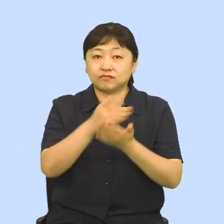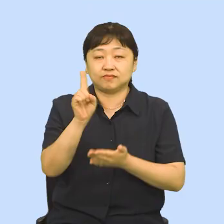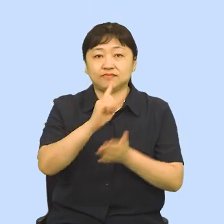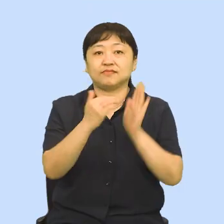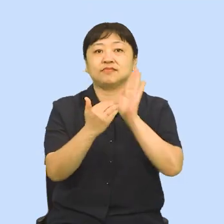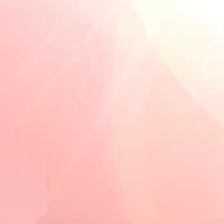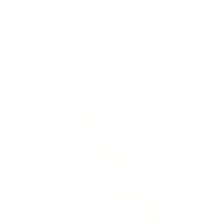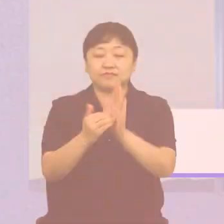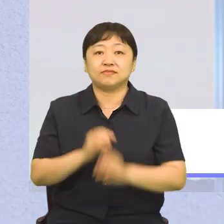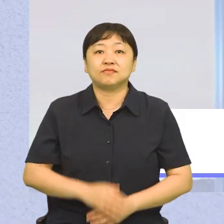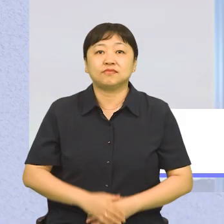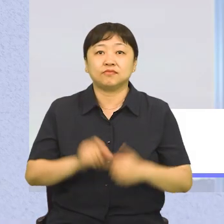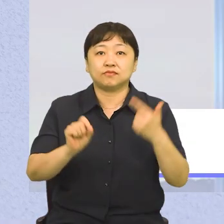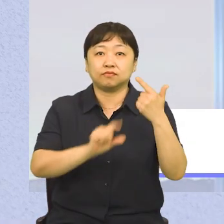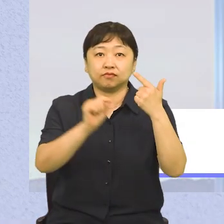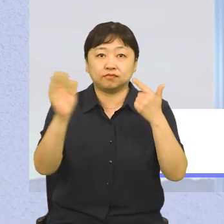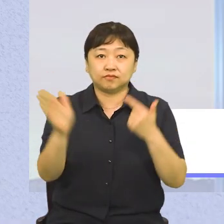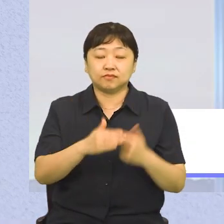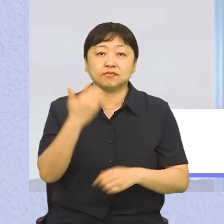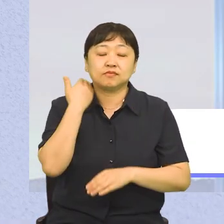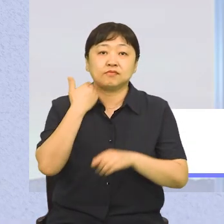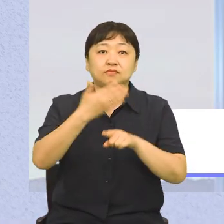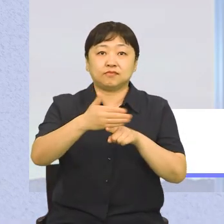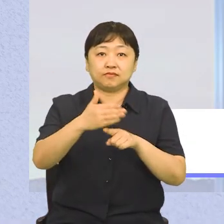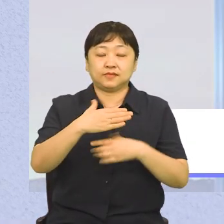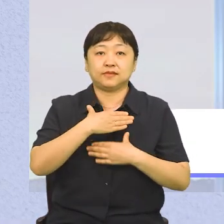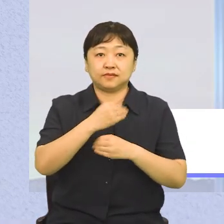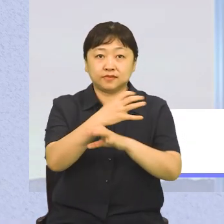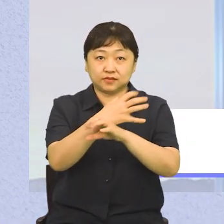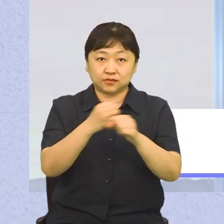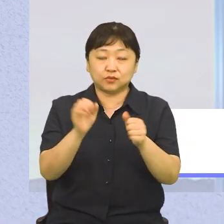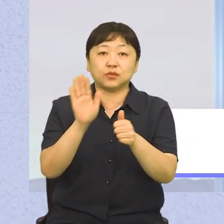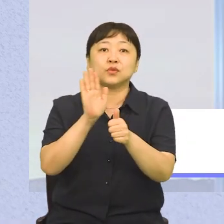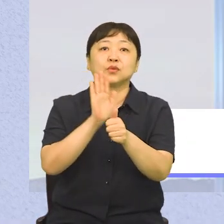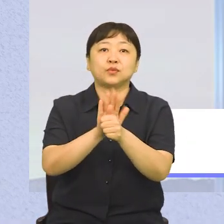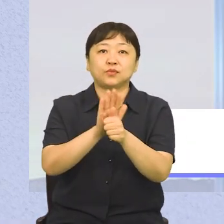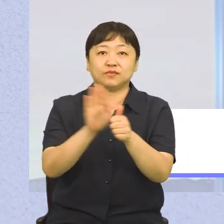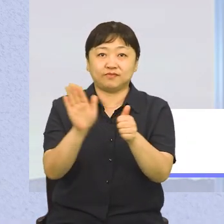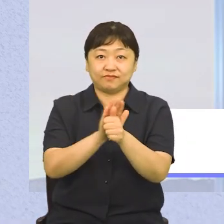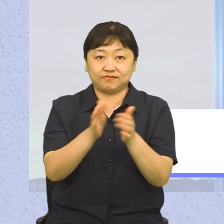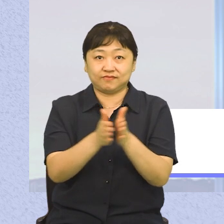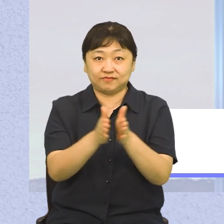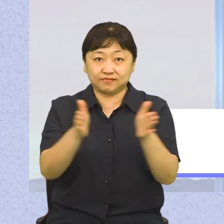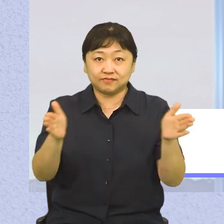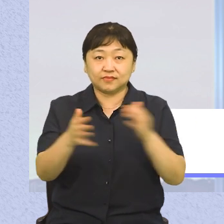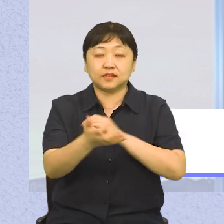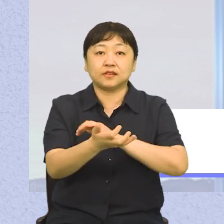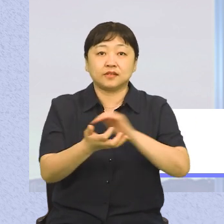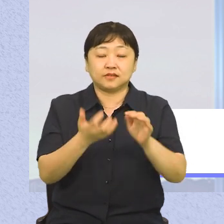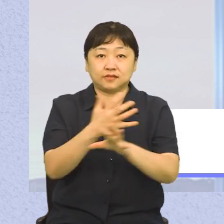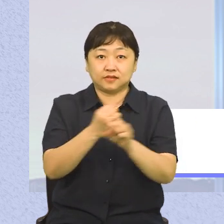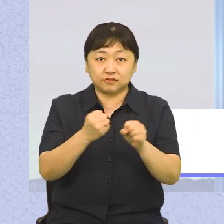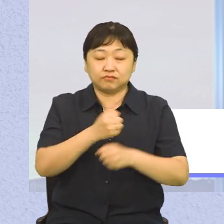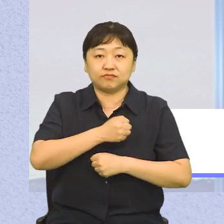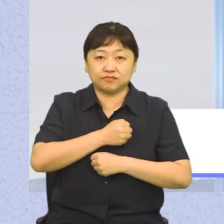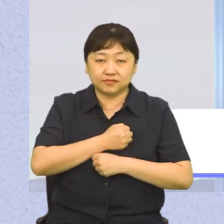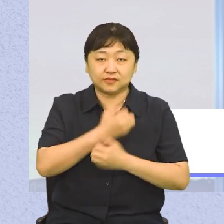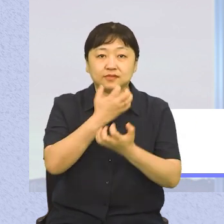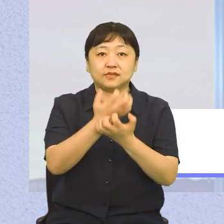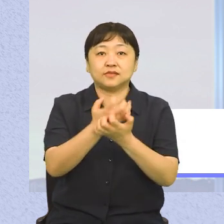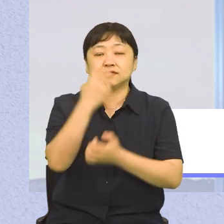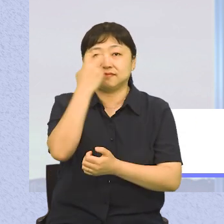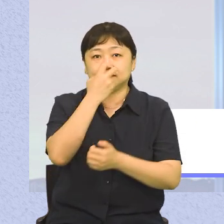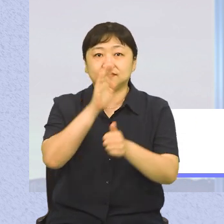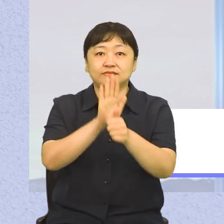건 예방인데요. 그래서 6월부터 전월세 안심계약 도움 서비스를 시작해서 계약 전 주의사항을 안내하고